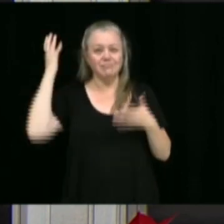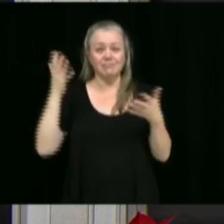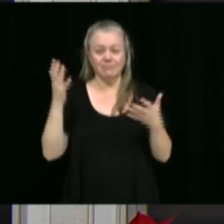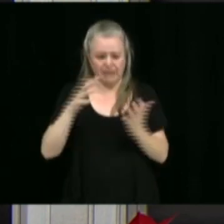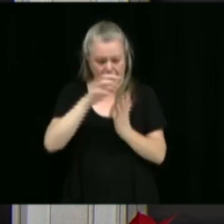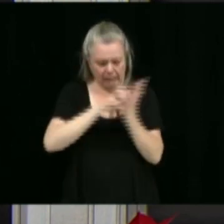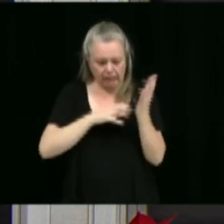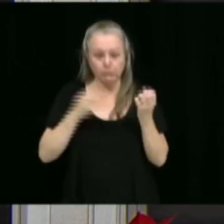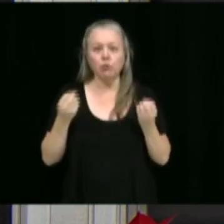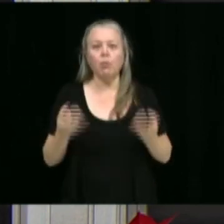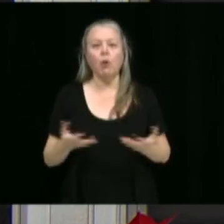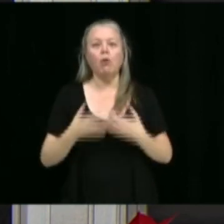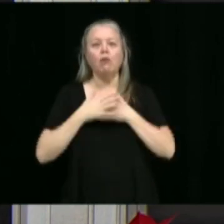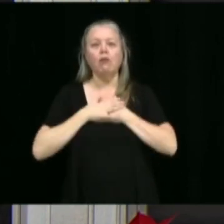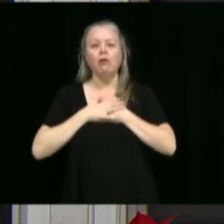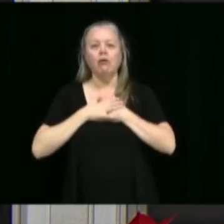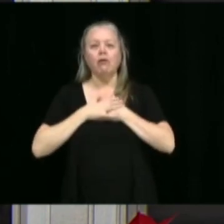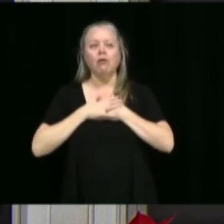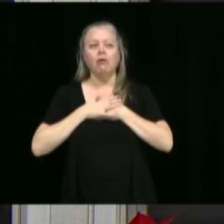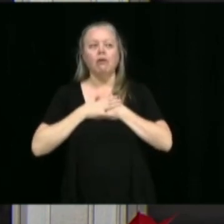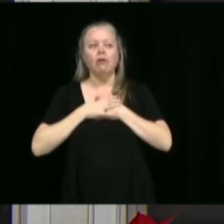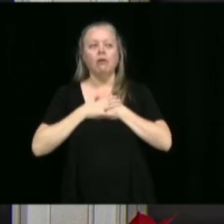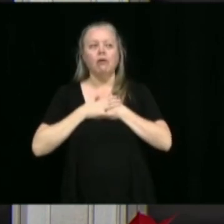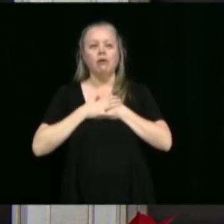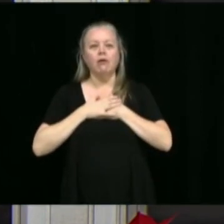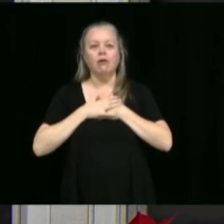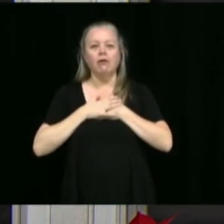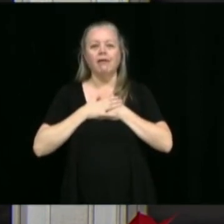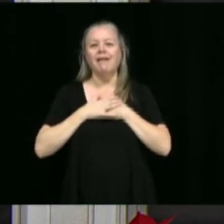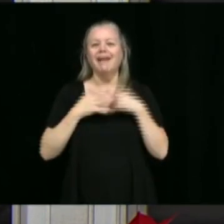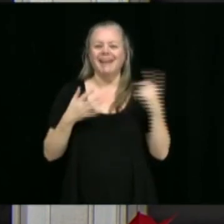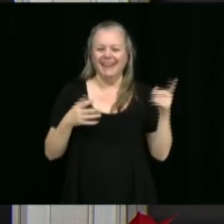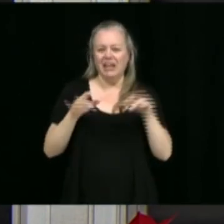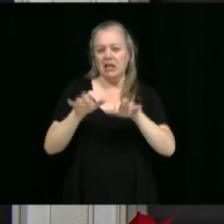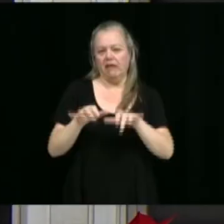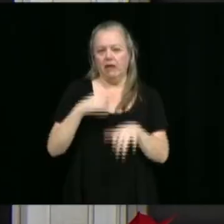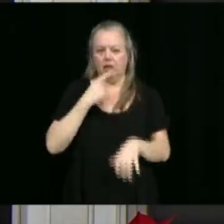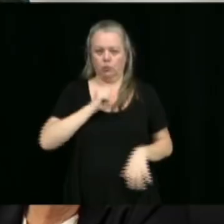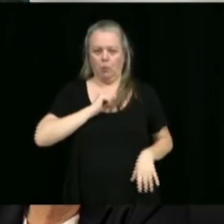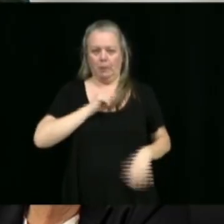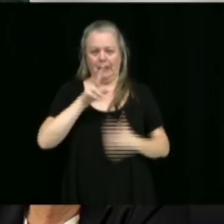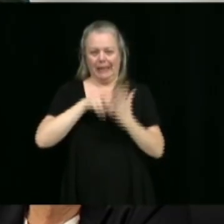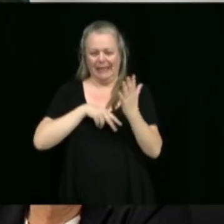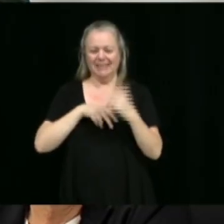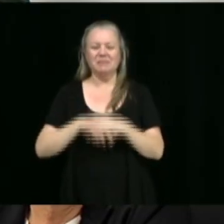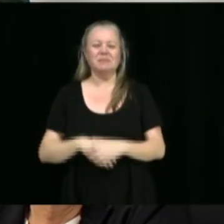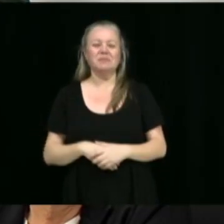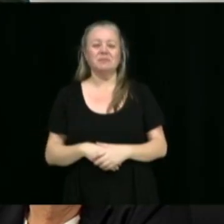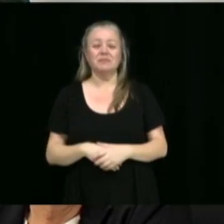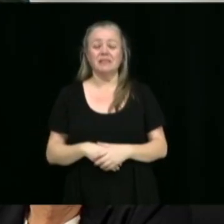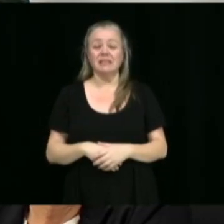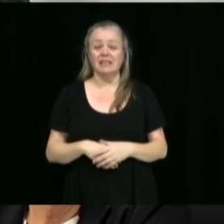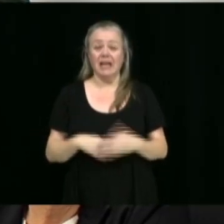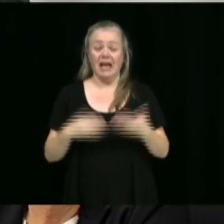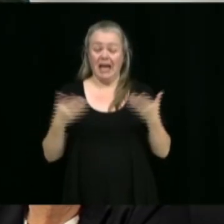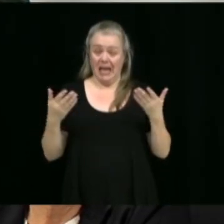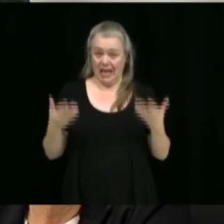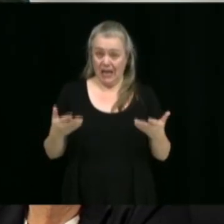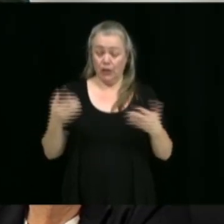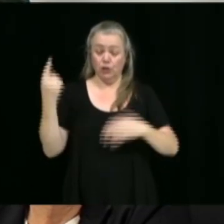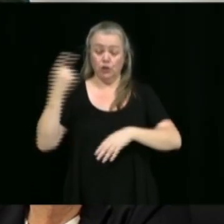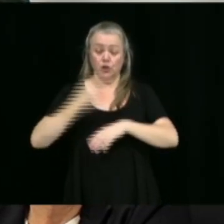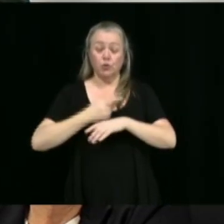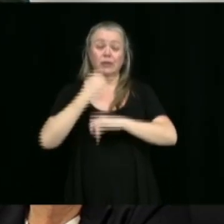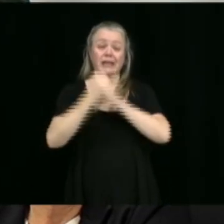pas le texte. OK. Ben, je vais le lire. On va laisser... Ouais. Attendu la proclamation de la Journée internationale des